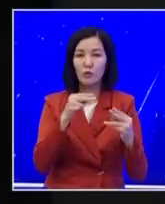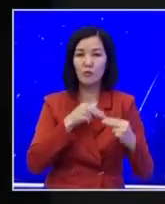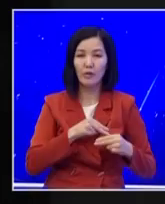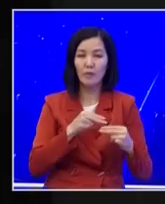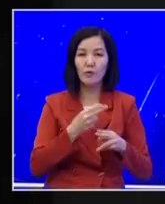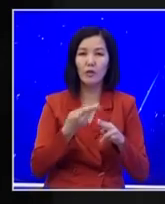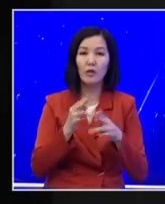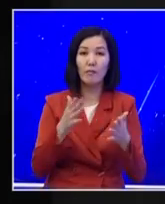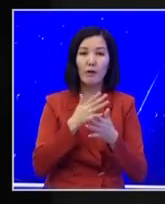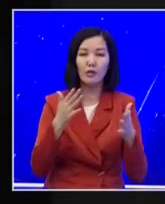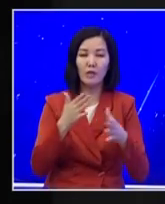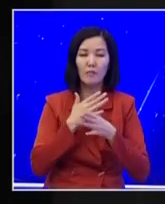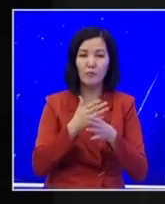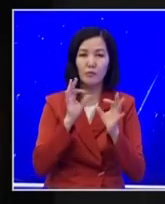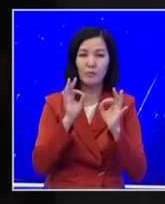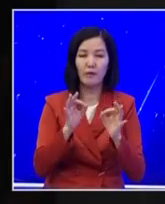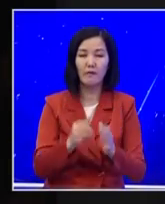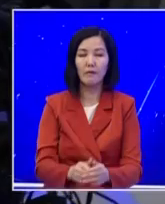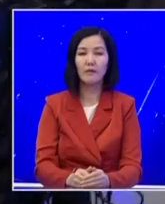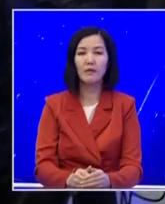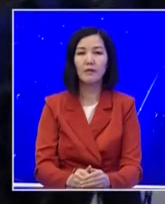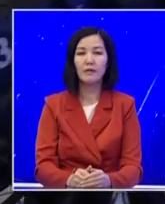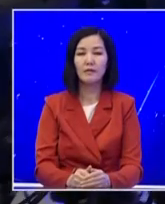Так что эта помощь нам очень кстати.